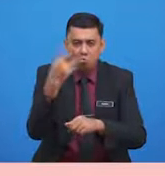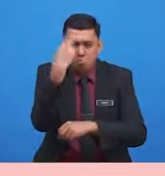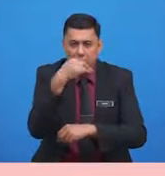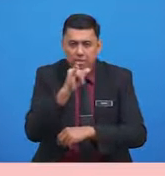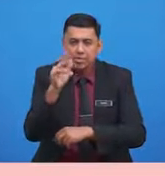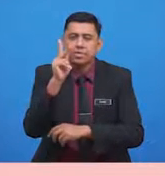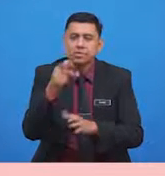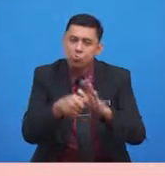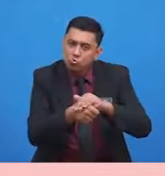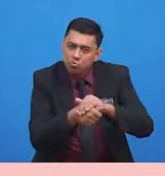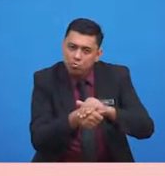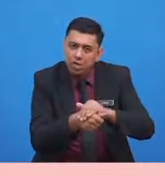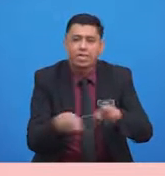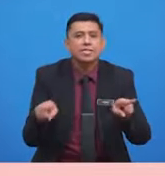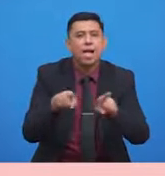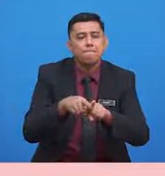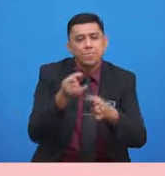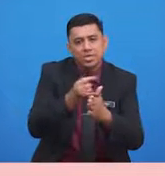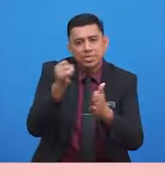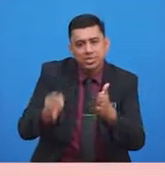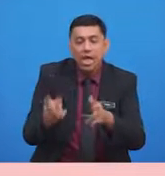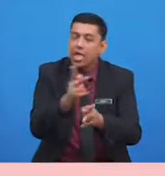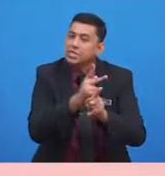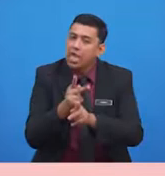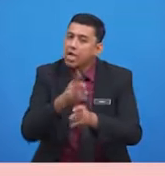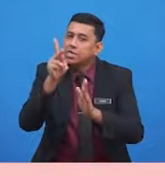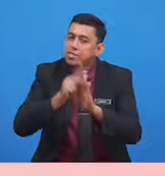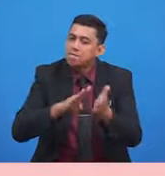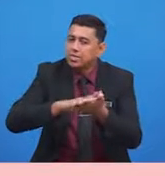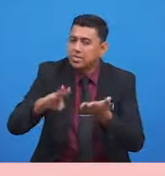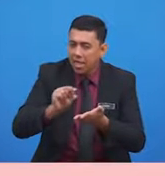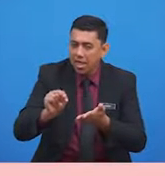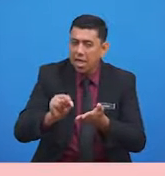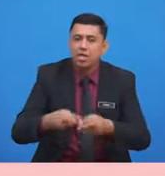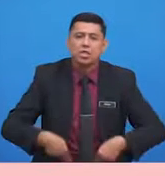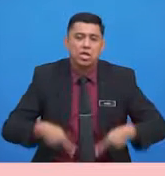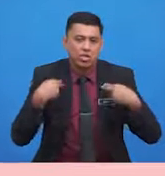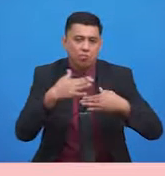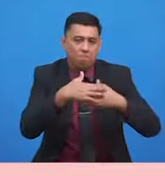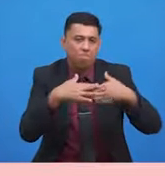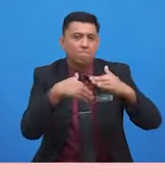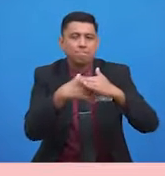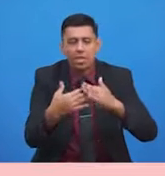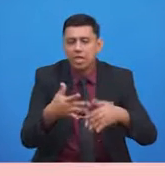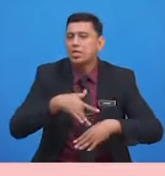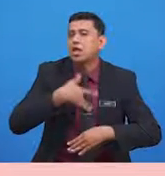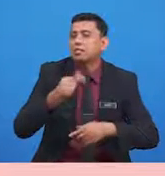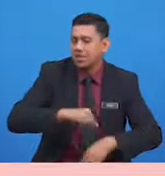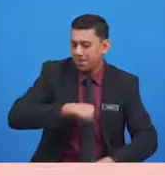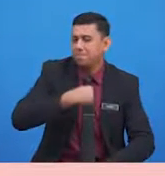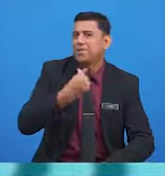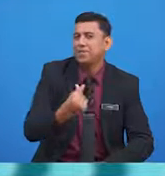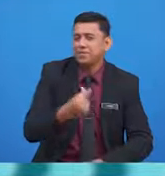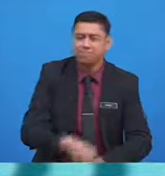kekura. Sesama jiran jaga kebersihan, hidup selesa terasa